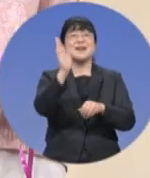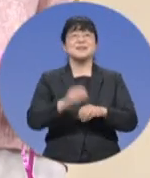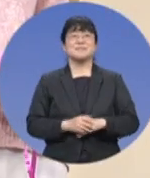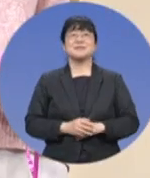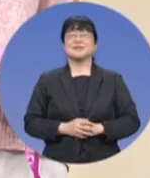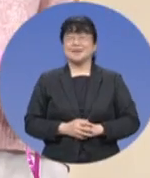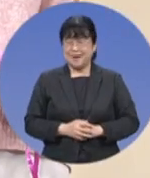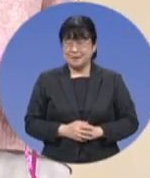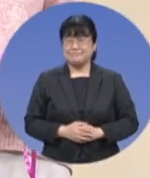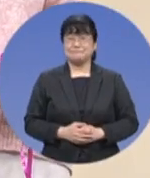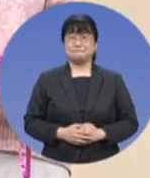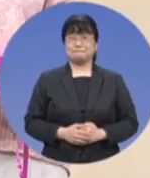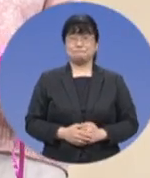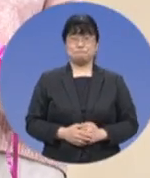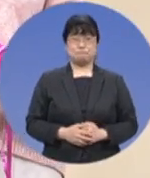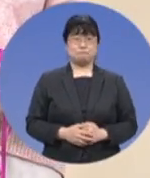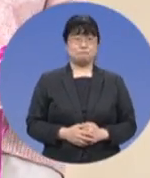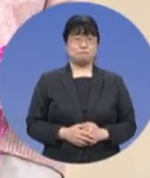。 はい。